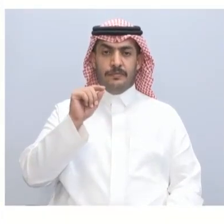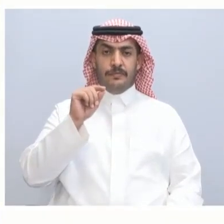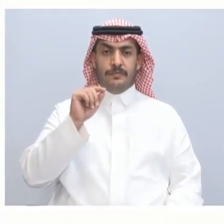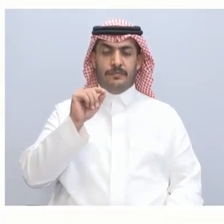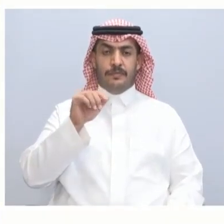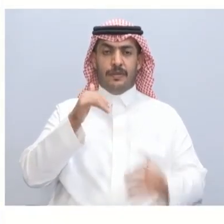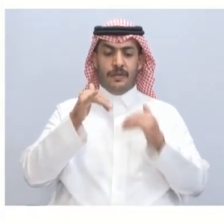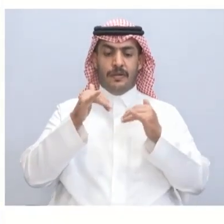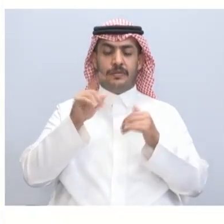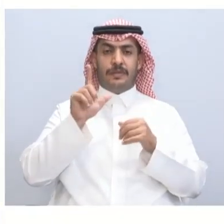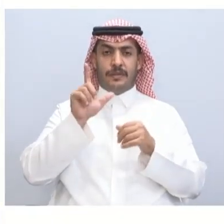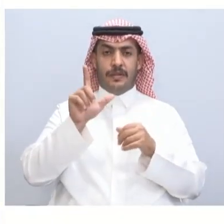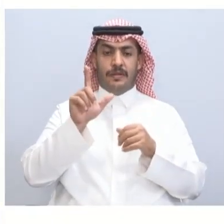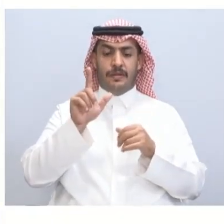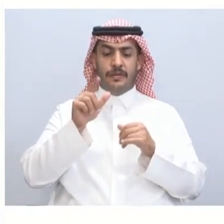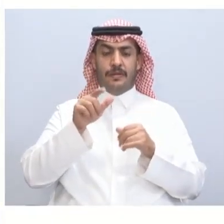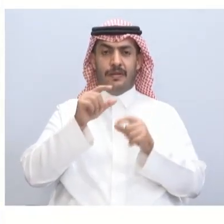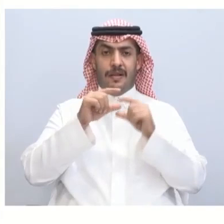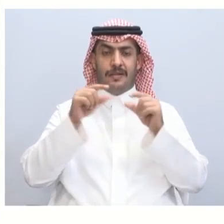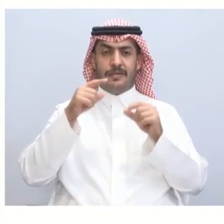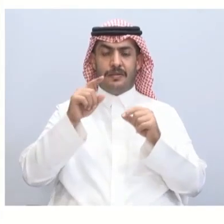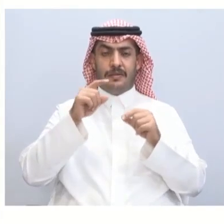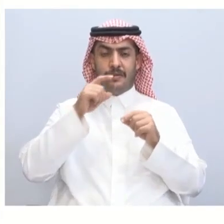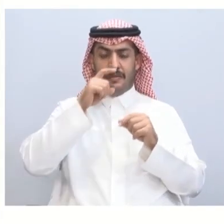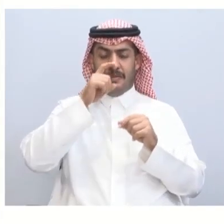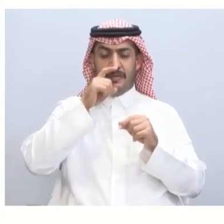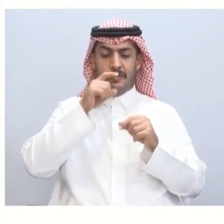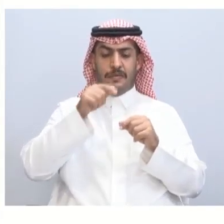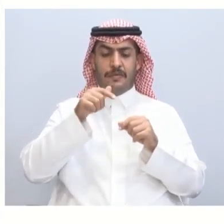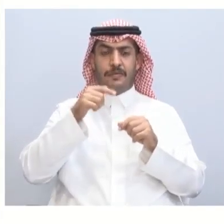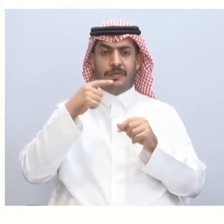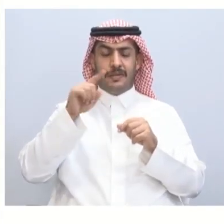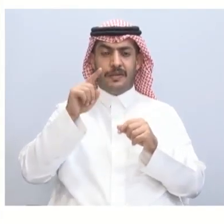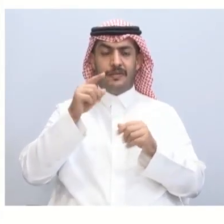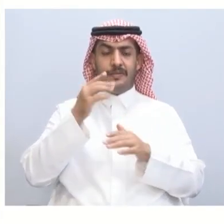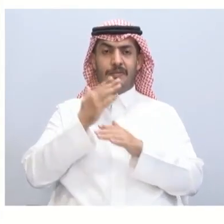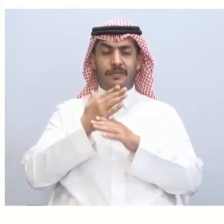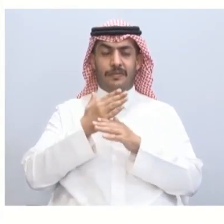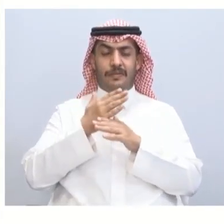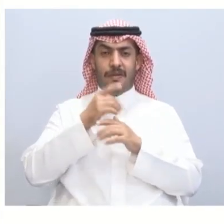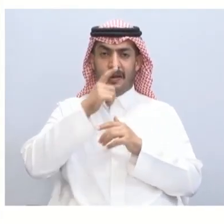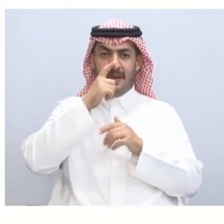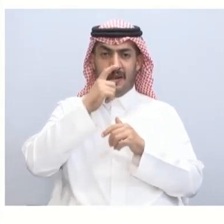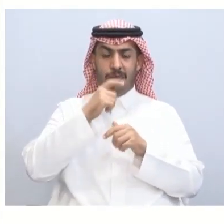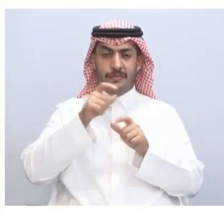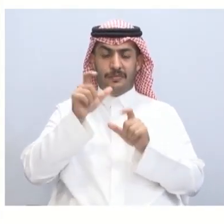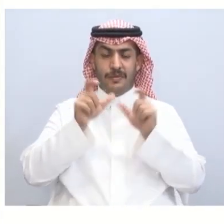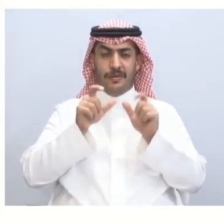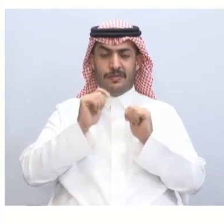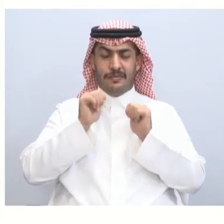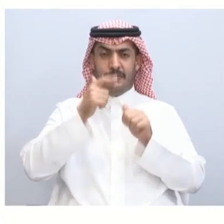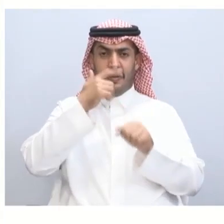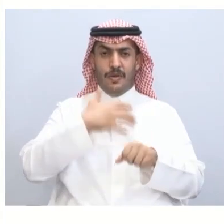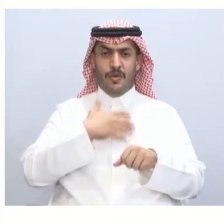سلوك صائب مقوله تعتبر صحيحه لانه يجب علينا ان